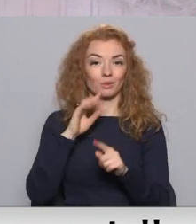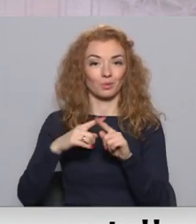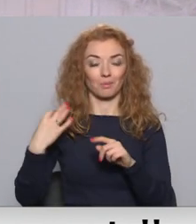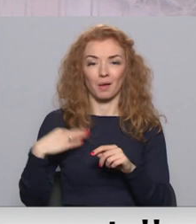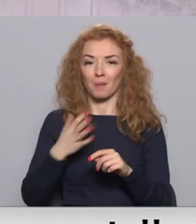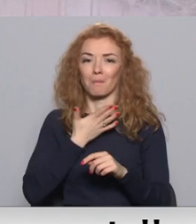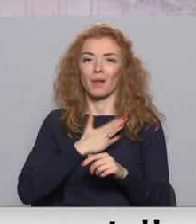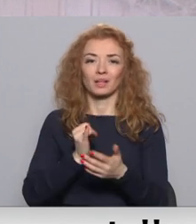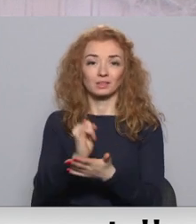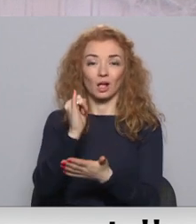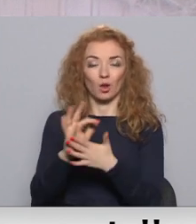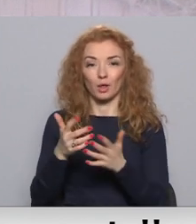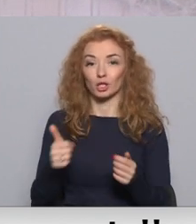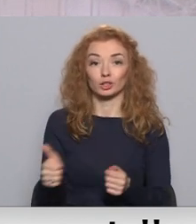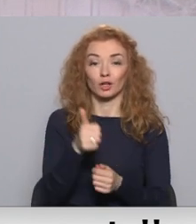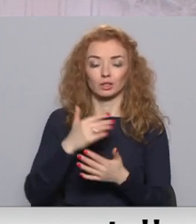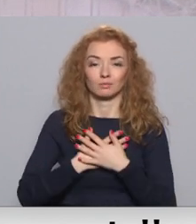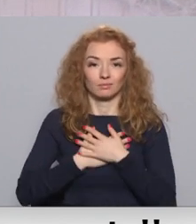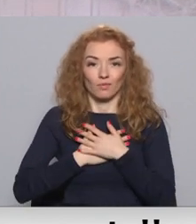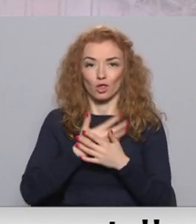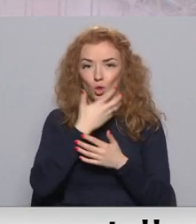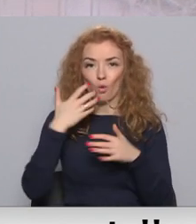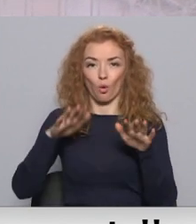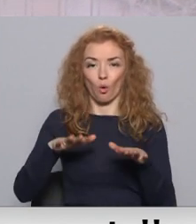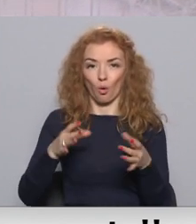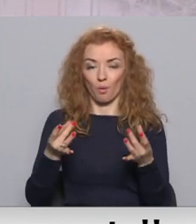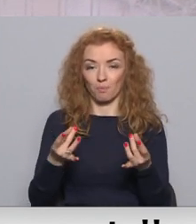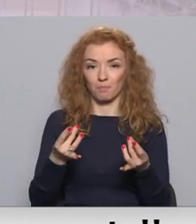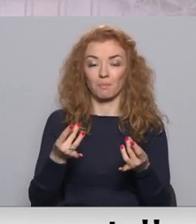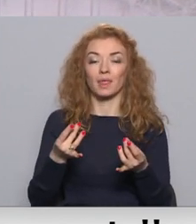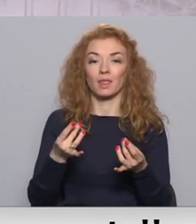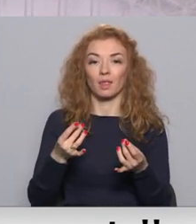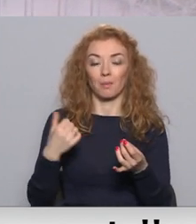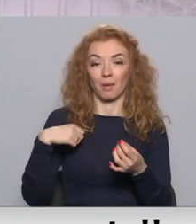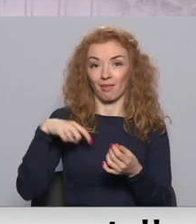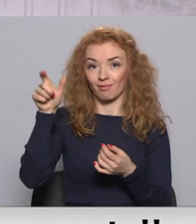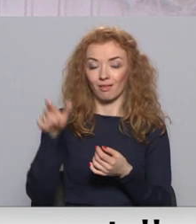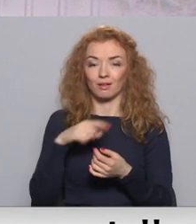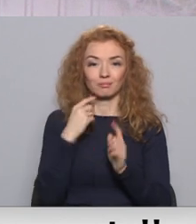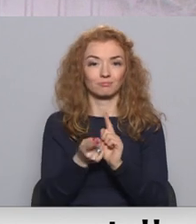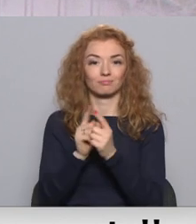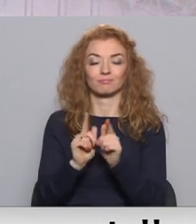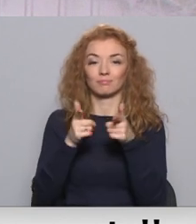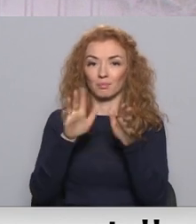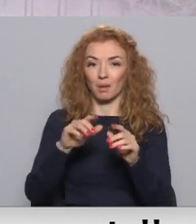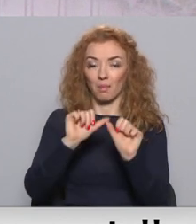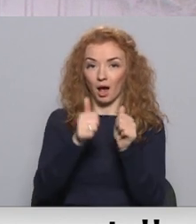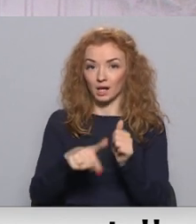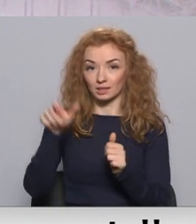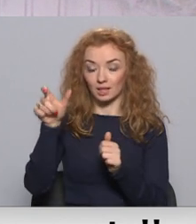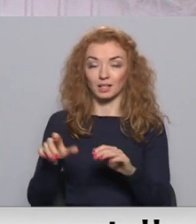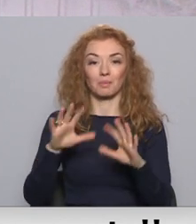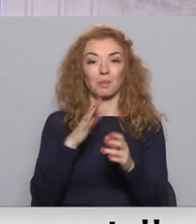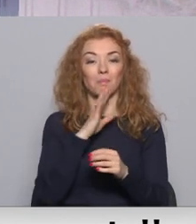un daba, bet sevišķi mīļi esot tropi. 8-gadīgā Nora grib kļūt par īstu mākslinieci, bet mamma kopistādu vēlējusies,